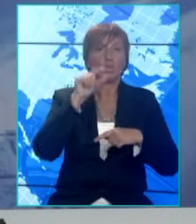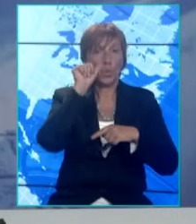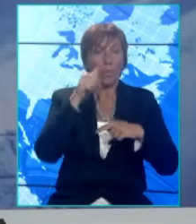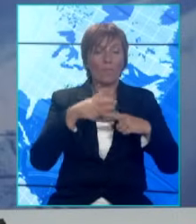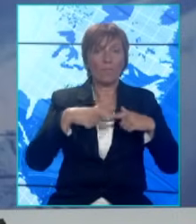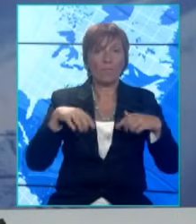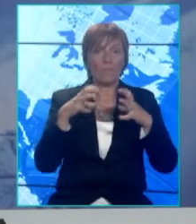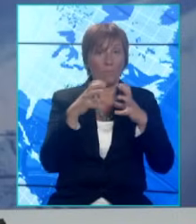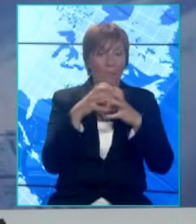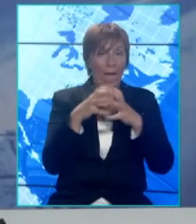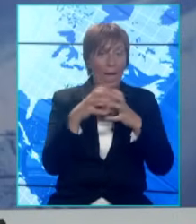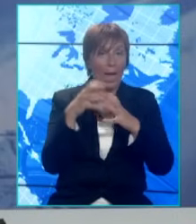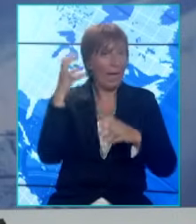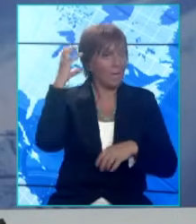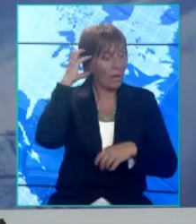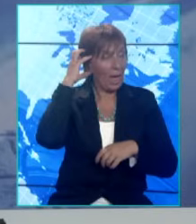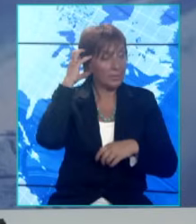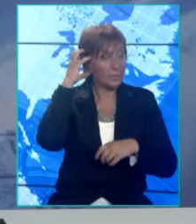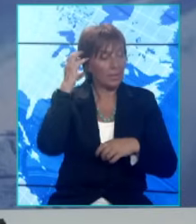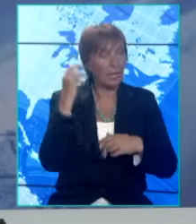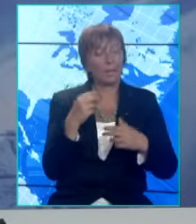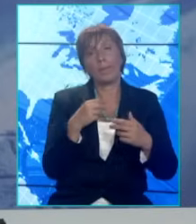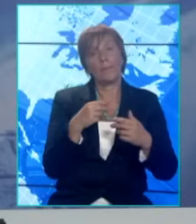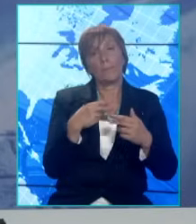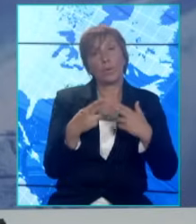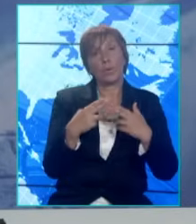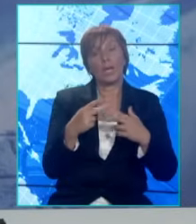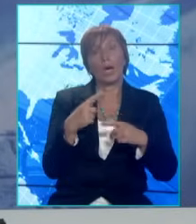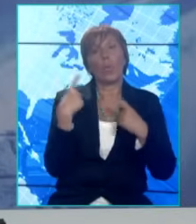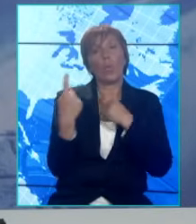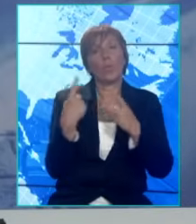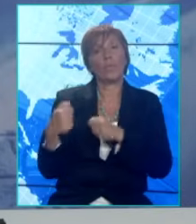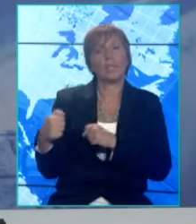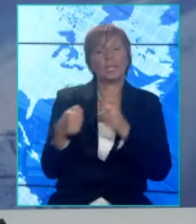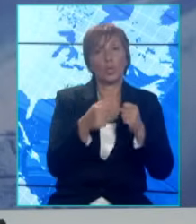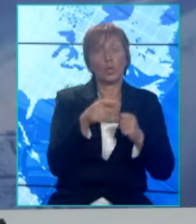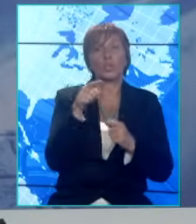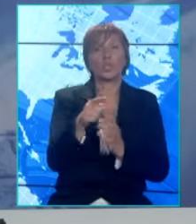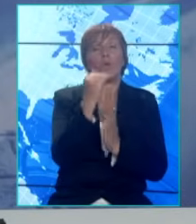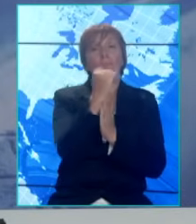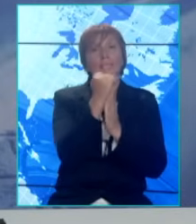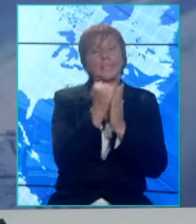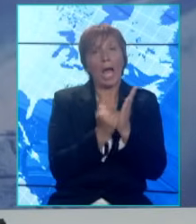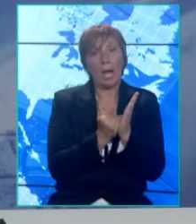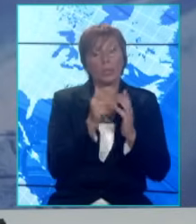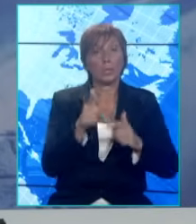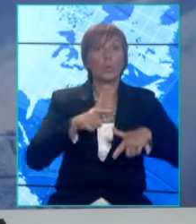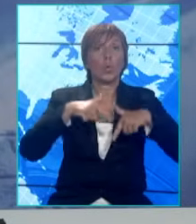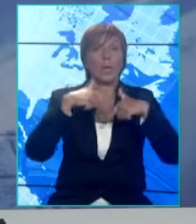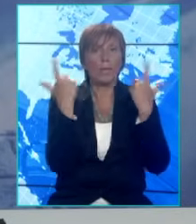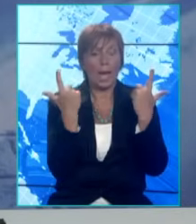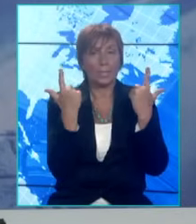konferencije, Intergovernmental Conference, postoje uvjeti donošenja ovih zakona. To je vrlo jasno